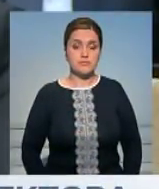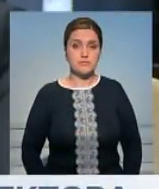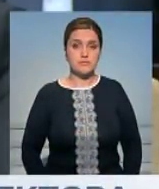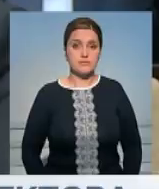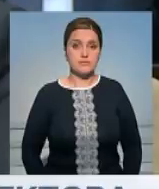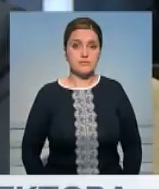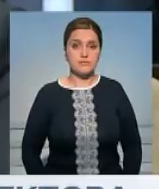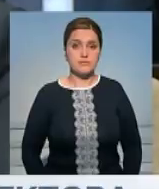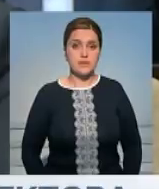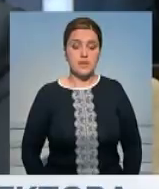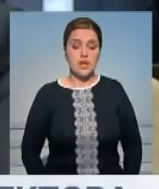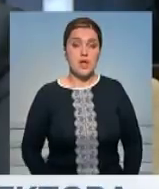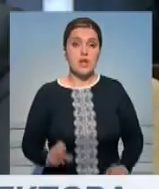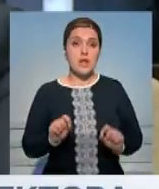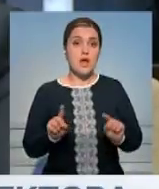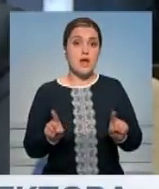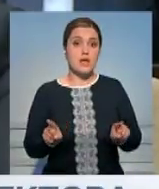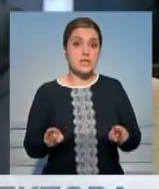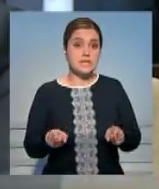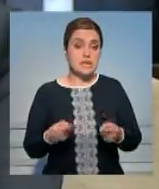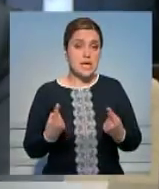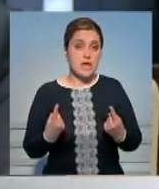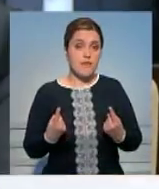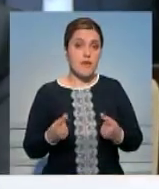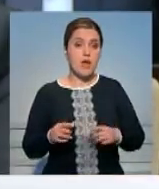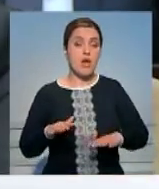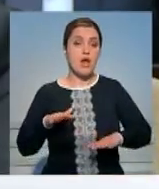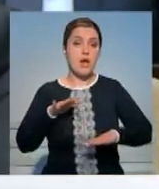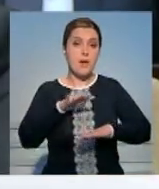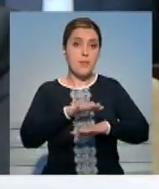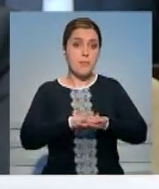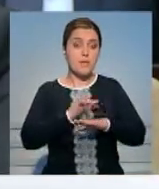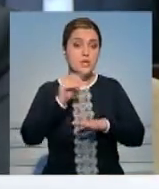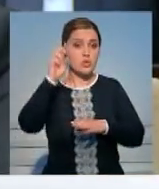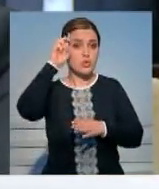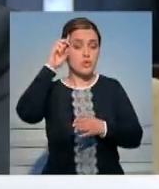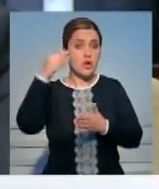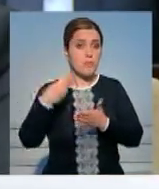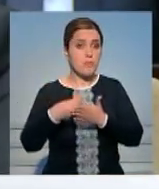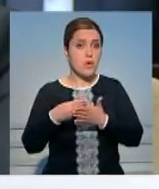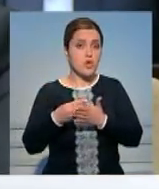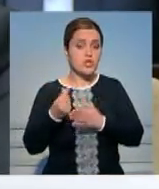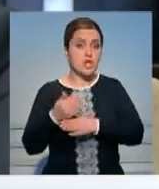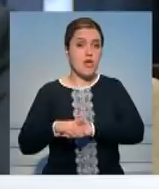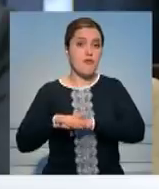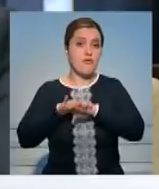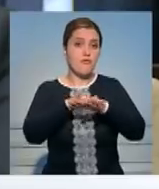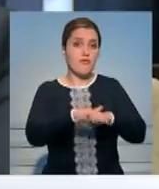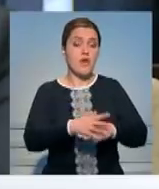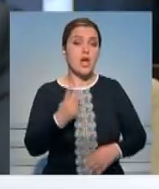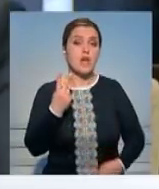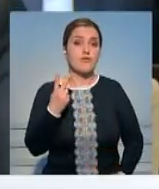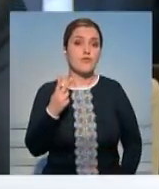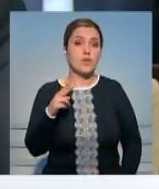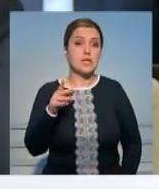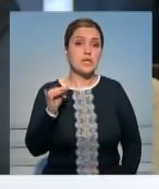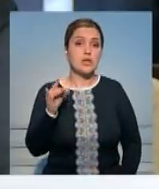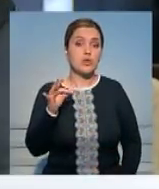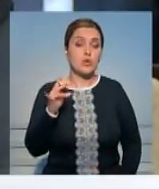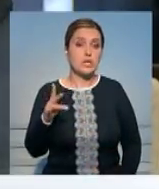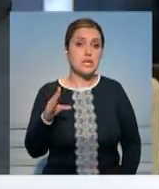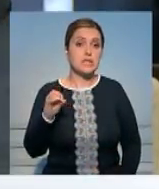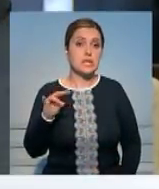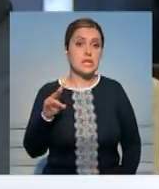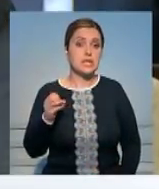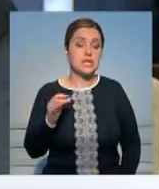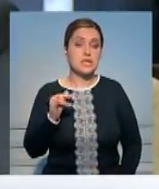Только на оздоровление системообразующего банка из бюджета было выделено более 2 триллионов тенге,